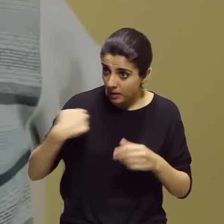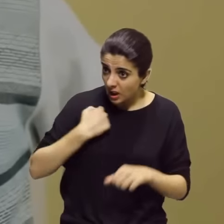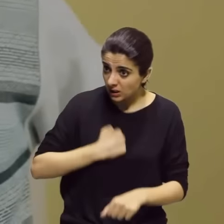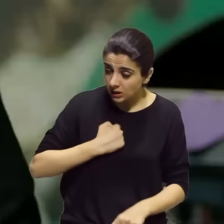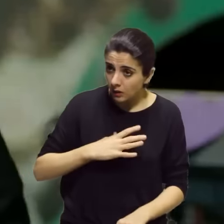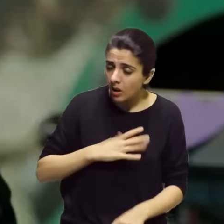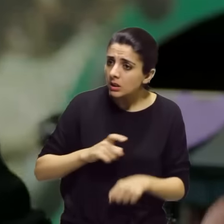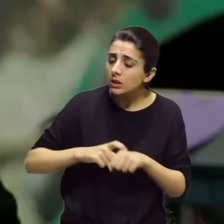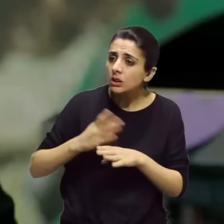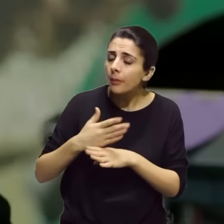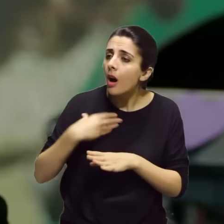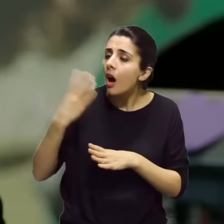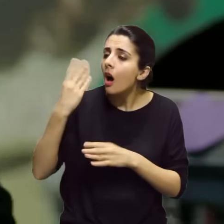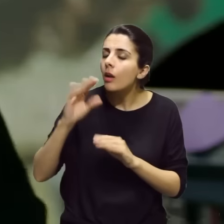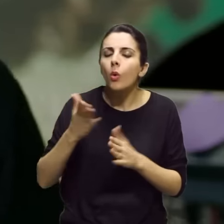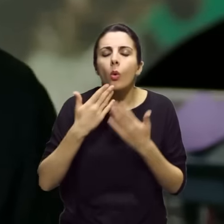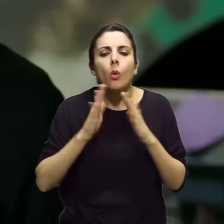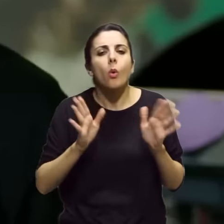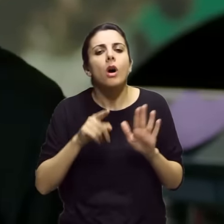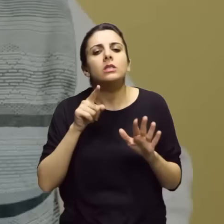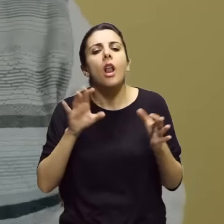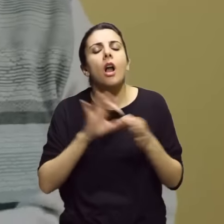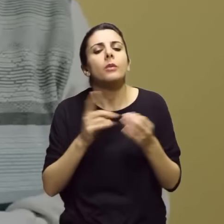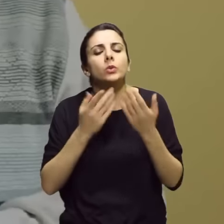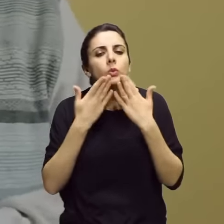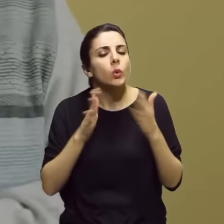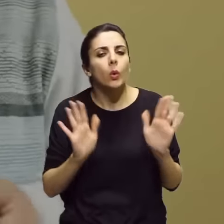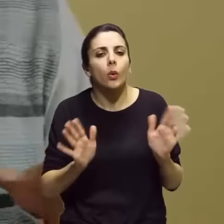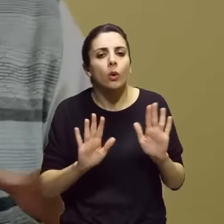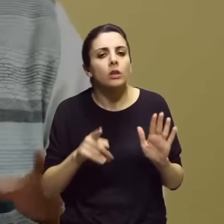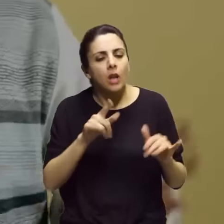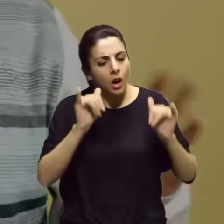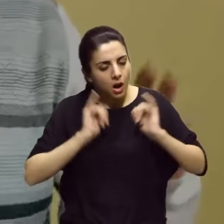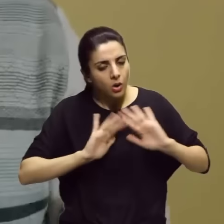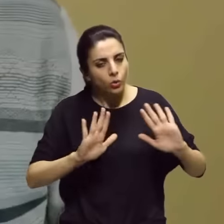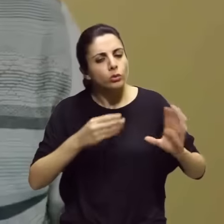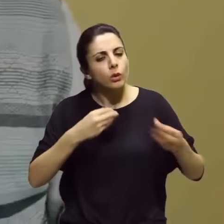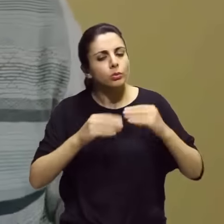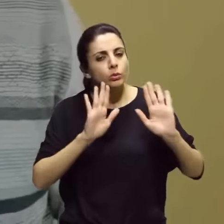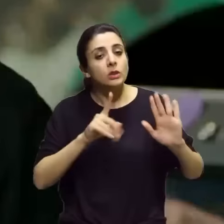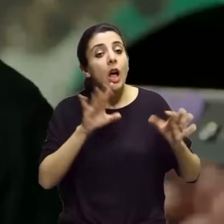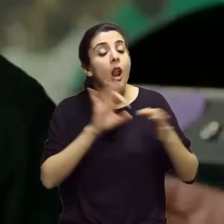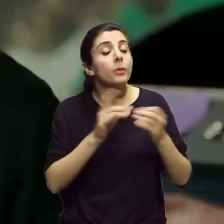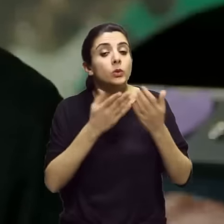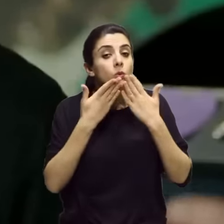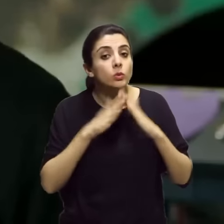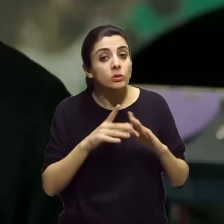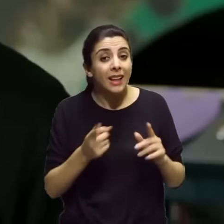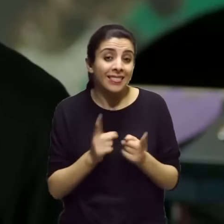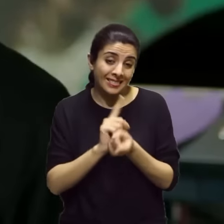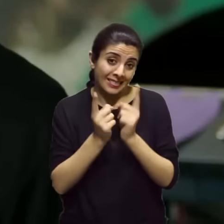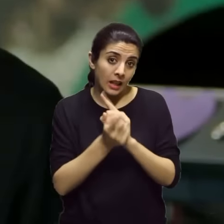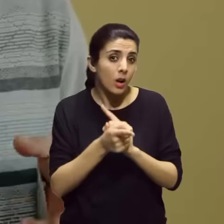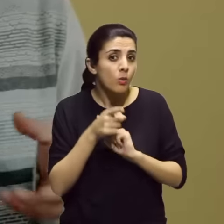Asar abi? Niye sinirlendi hiç anlamadım ya. Yok senin alakası yok. Yok. Sen rahat ol, sen gevşesin. Seninle hiç alakası yok. Aksine bu durum